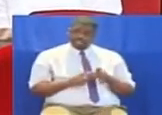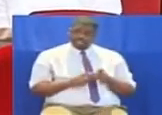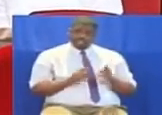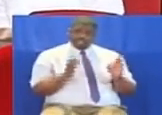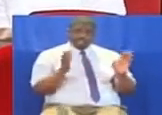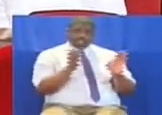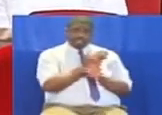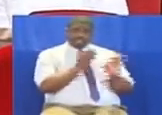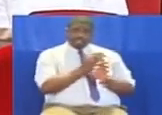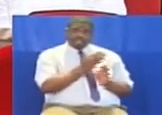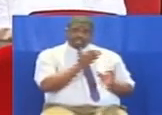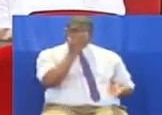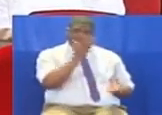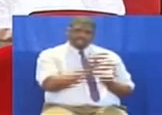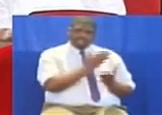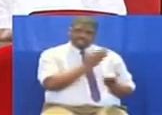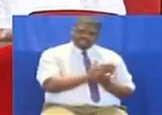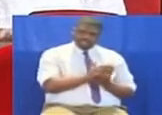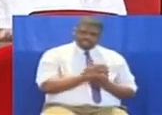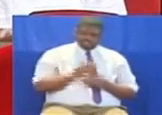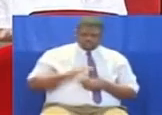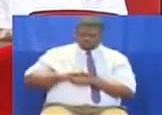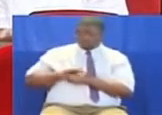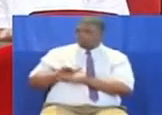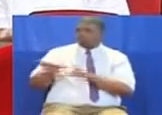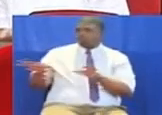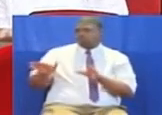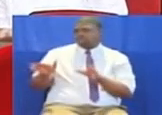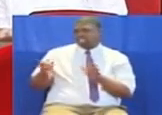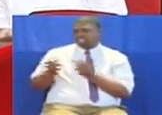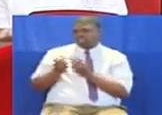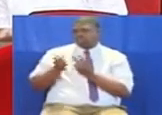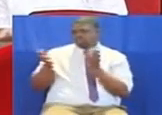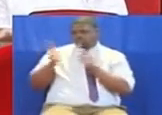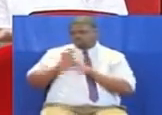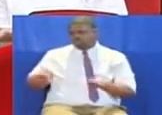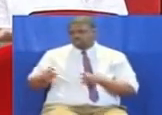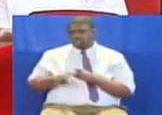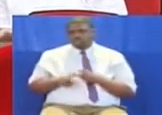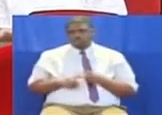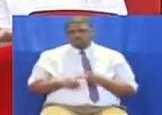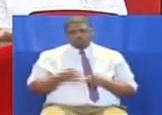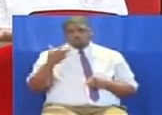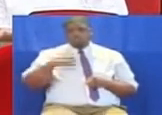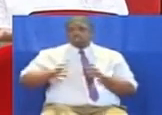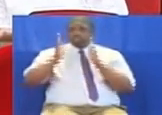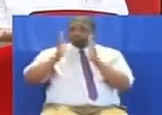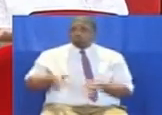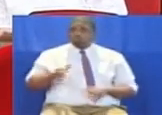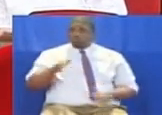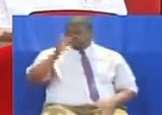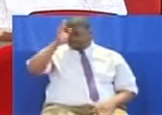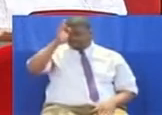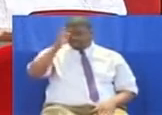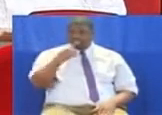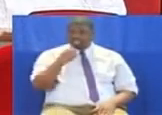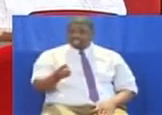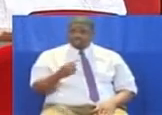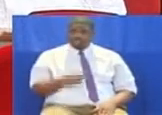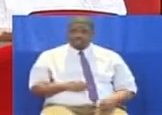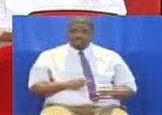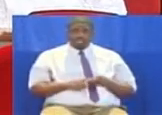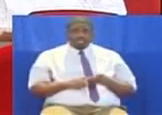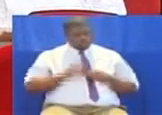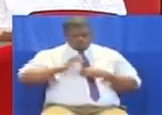halisi corona ni kama imekwisha. Kwa sababu waziri mkuu wa Ufaransa alisema corona is a mindset disease. Yani